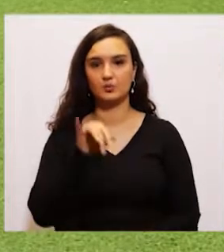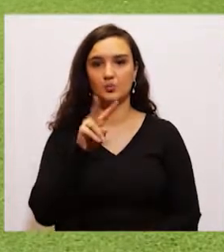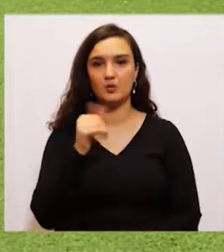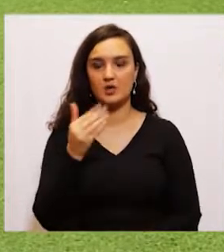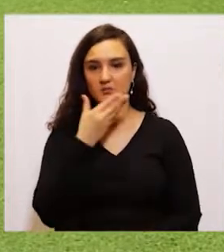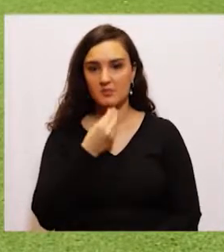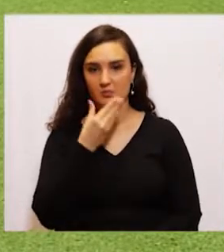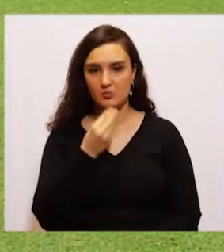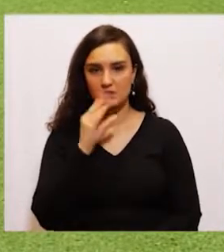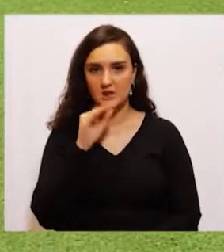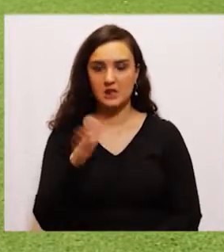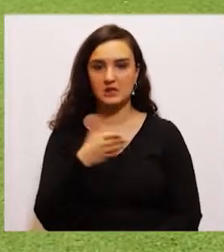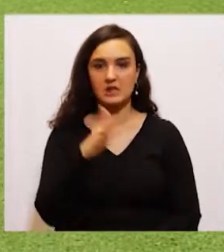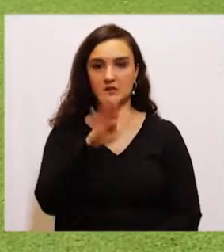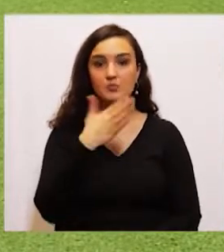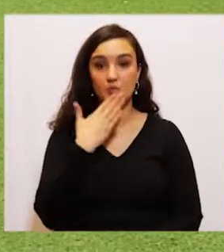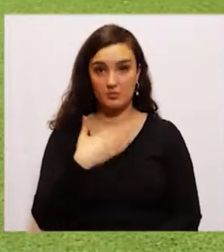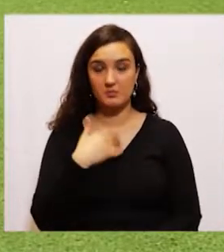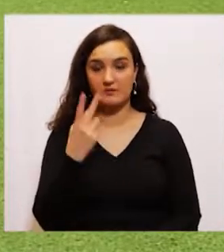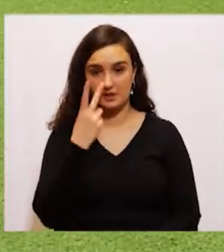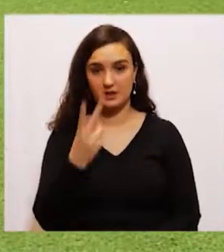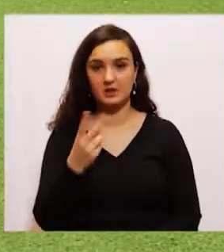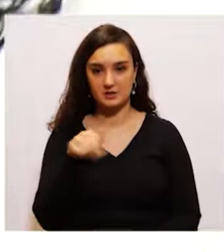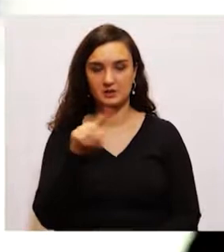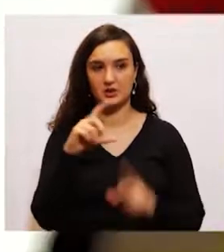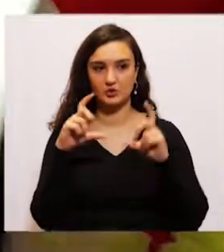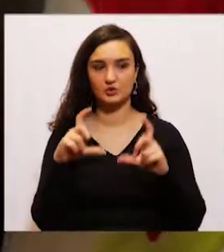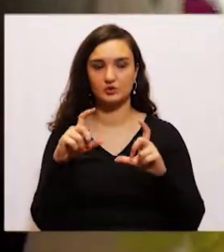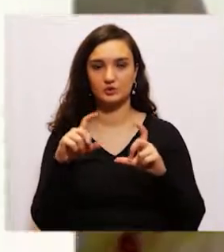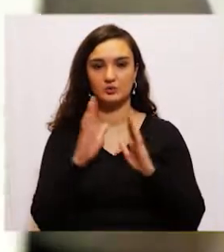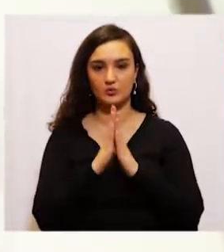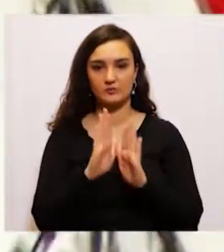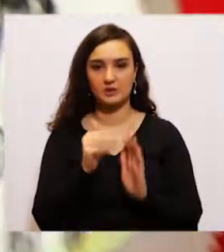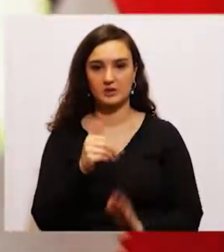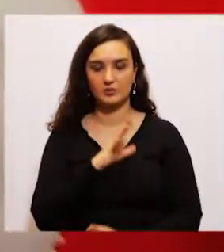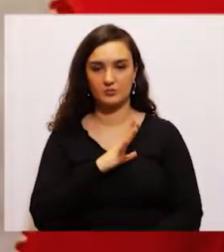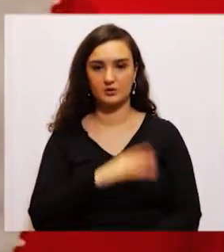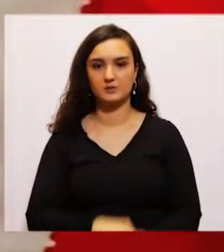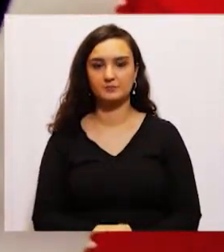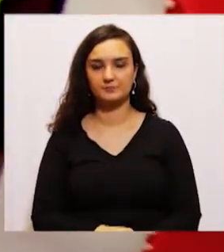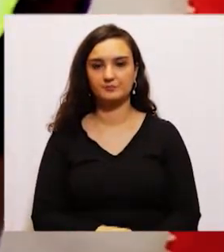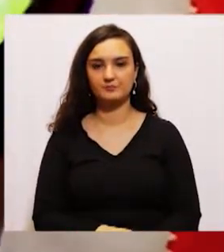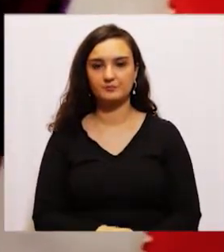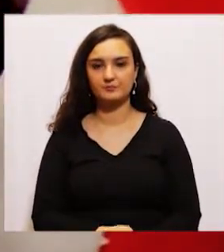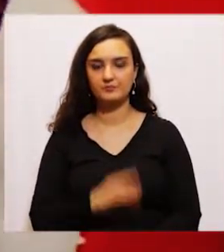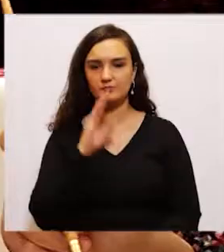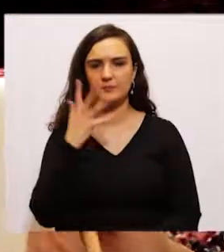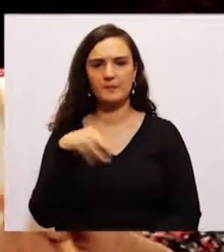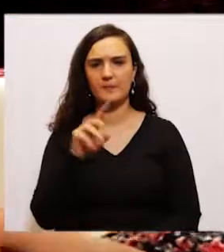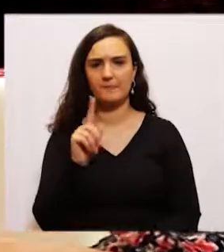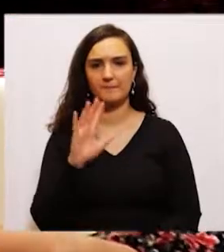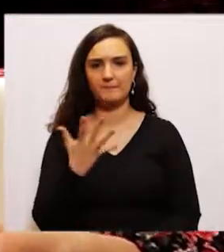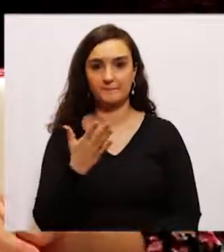ბაბუა როძახს ასერნებს ხო ნახეთ? დაიჭირე ლუკა. გეჭიროს კარგად. გოგოებო, რა